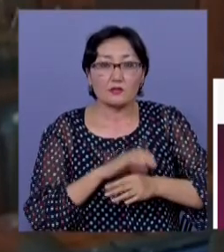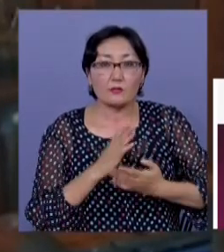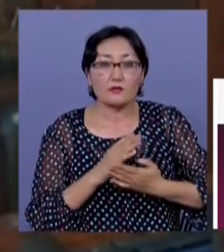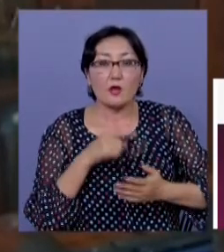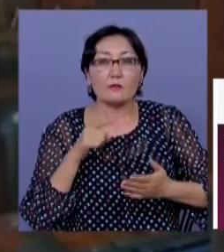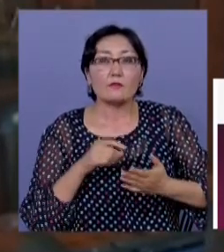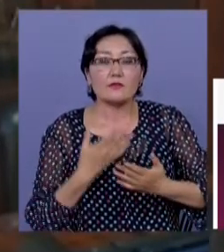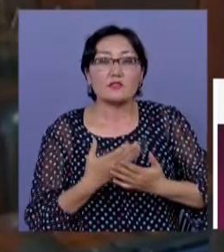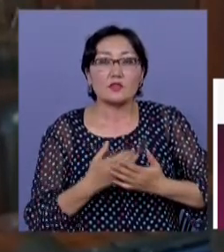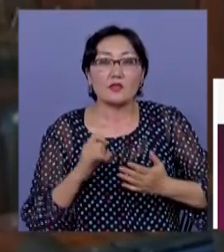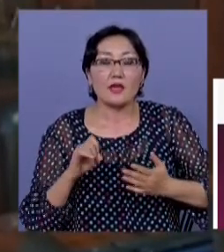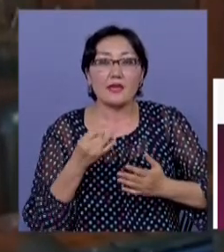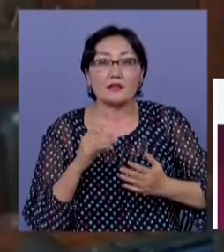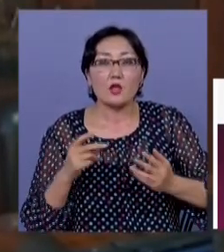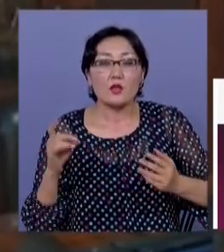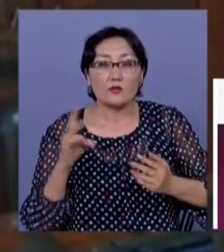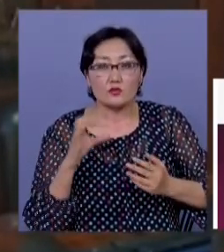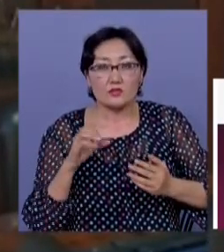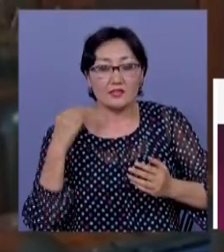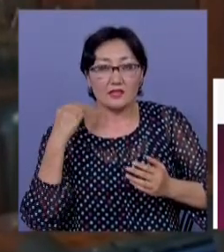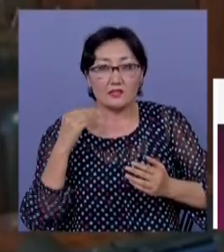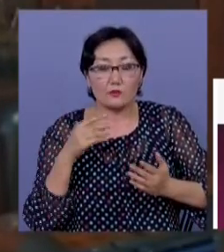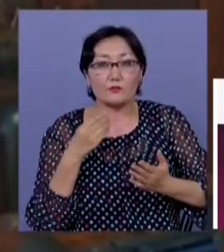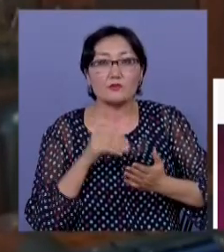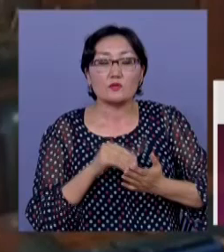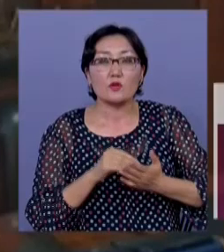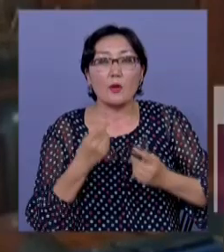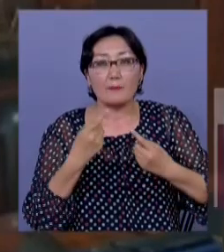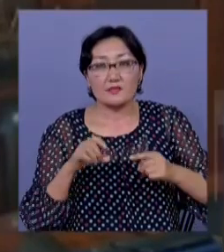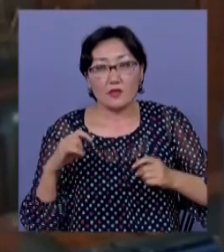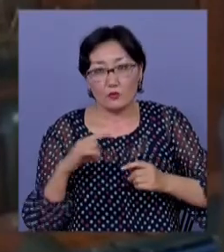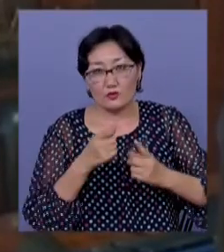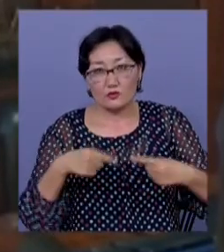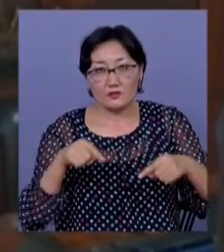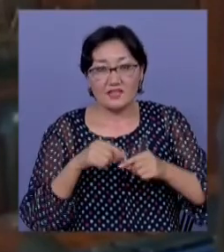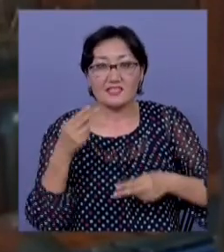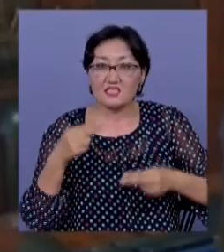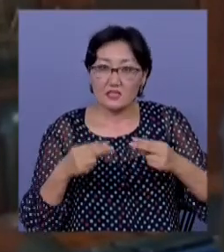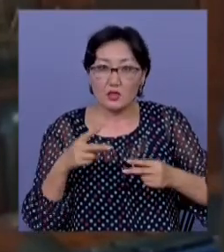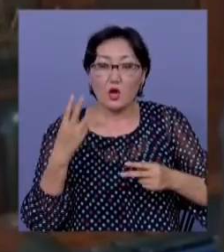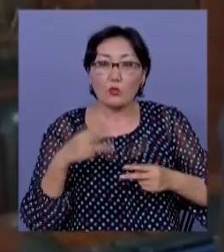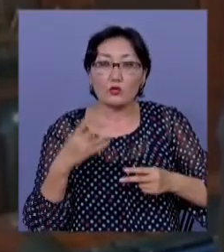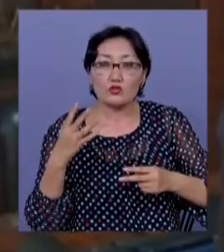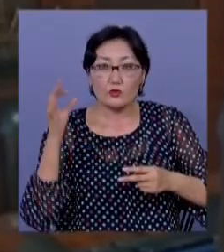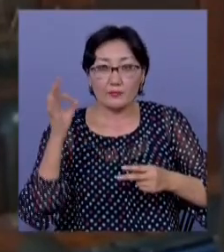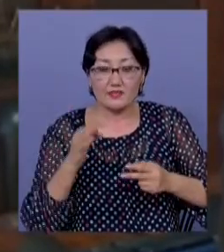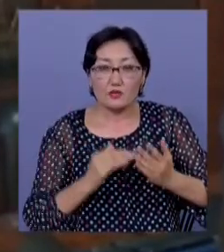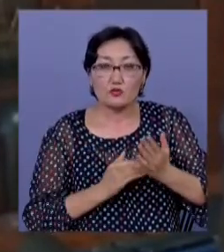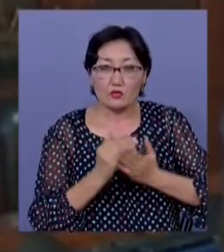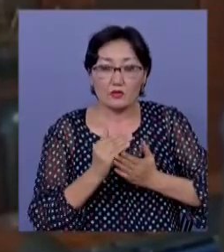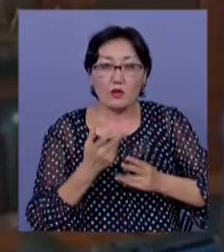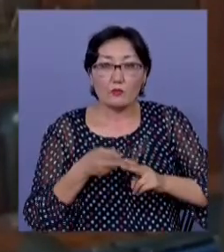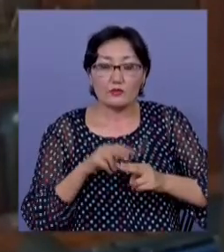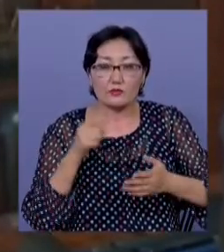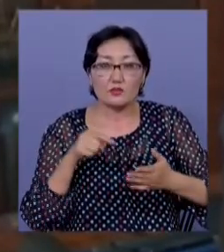Мәселен, Air Астананың Нұрсұлтан Ақтөбе бағытындағы тарифтері басқа әуе тасымалдаушылармен салыстырғанда 34%-ға жоғары. Дәл осындай